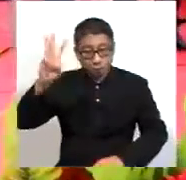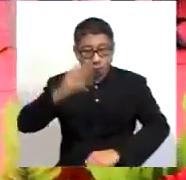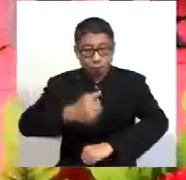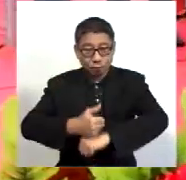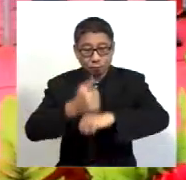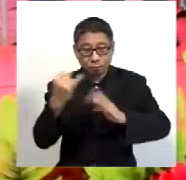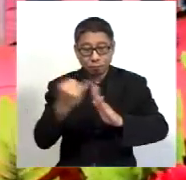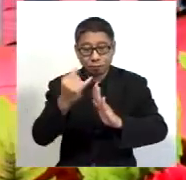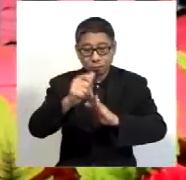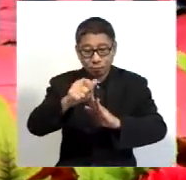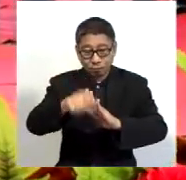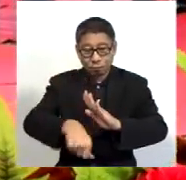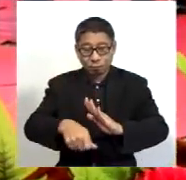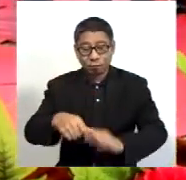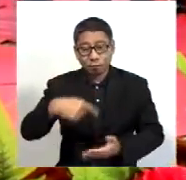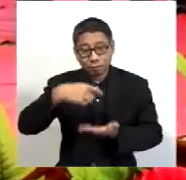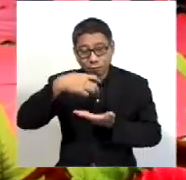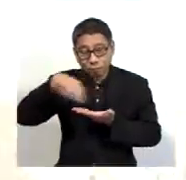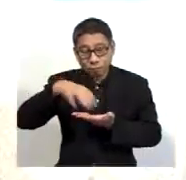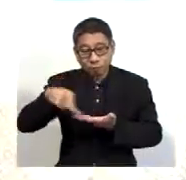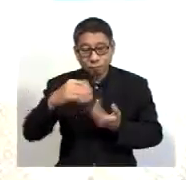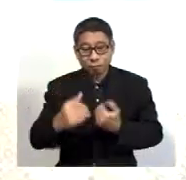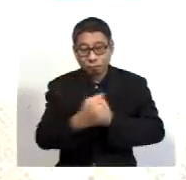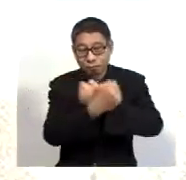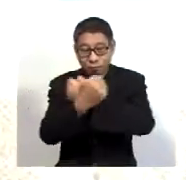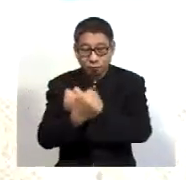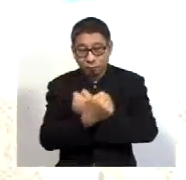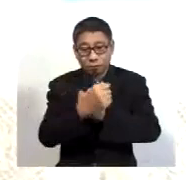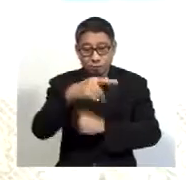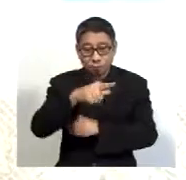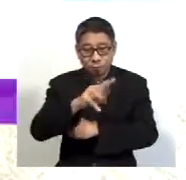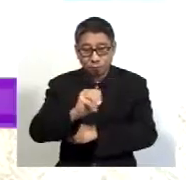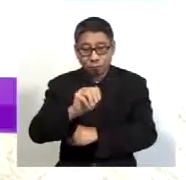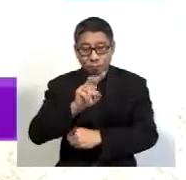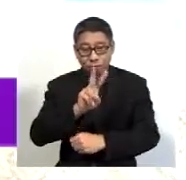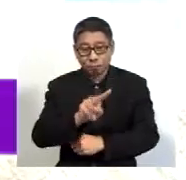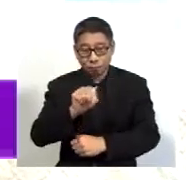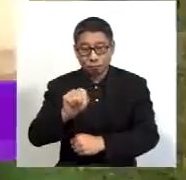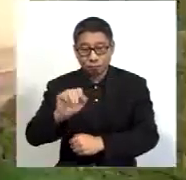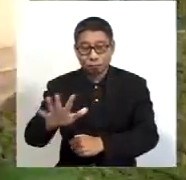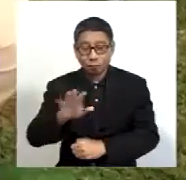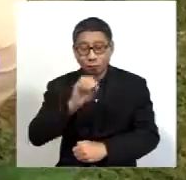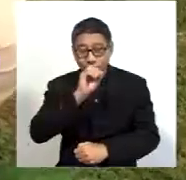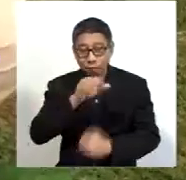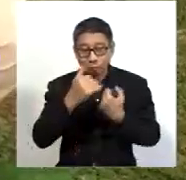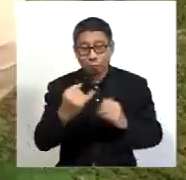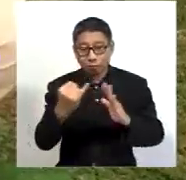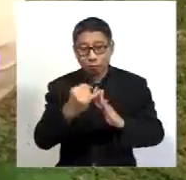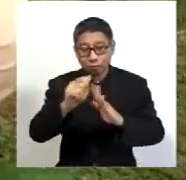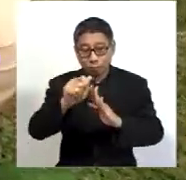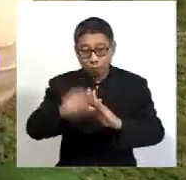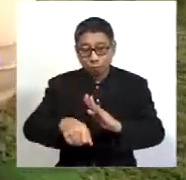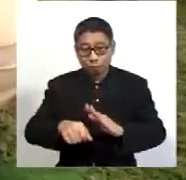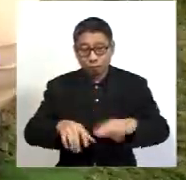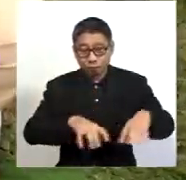ู้ว่าราชการจังหวัดนครราชสีมาก็ได้กล่าวถึงมาตรการป้องกันฝุ่นละออง PM 2.5 ในพื้นที่ว่าทางจังหวัดได้มีการควบคุม